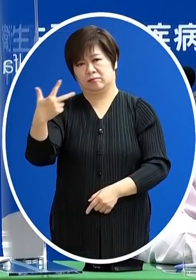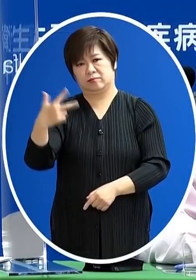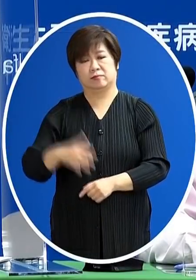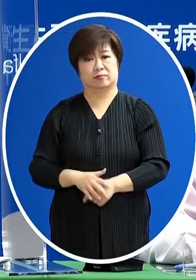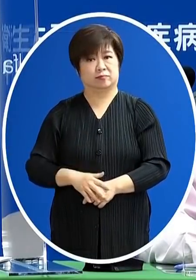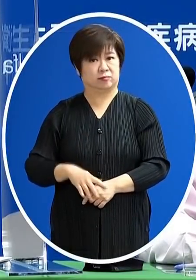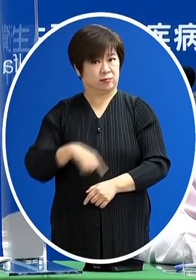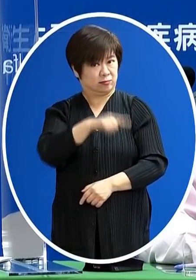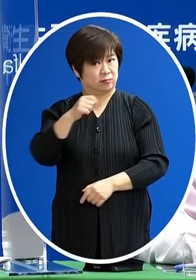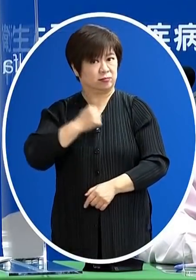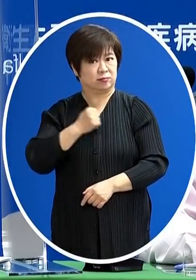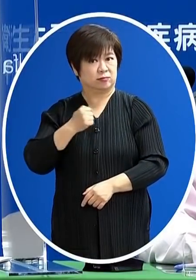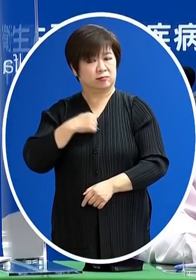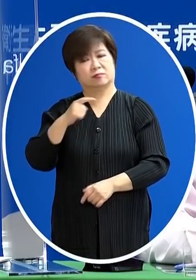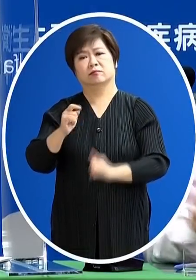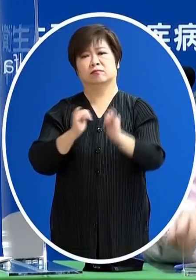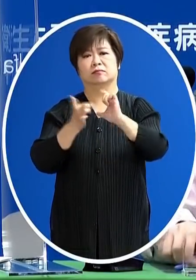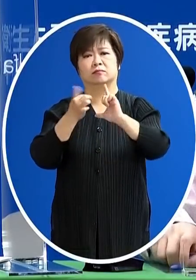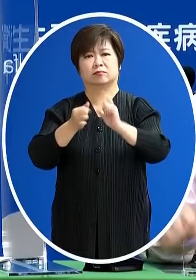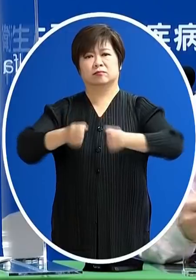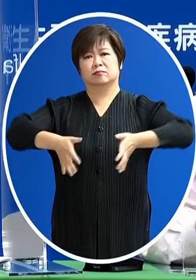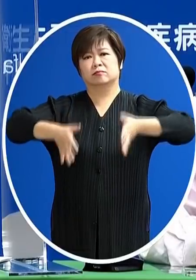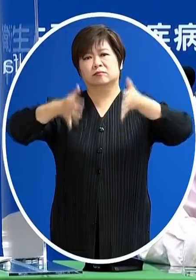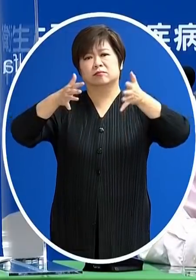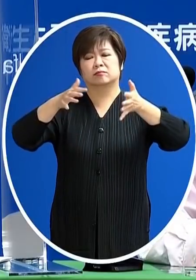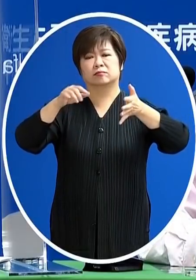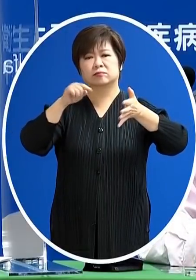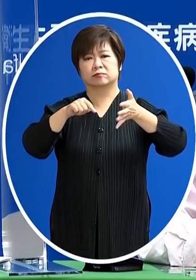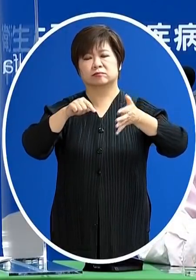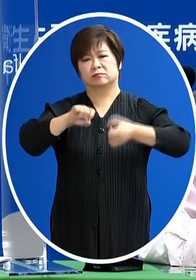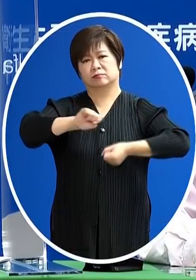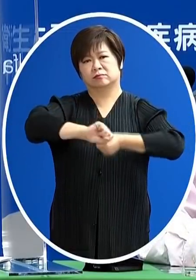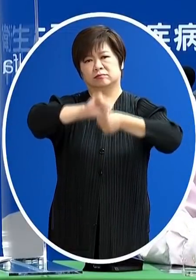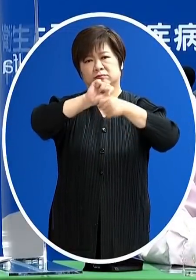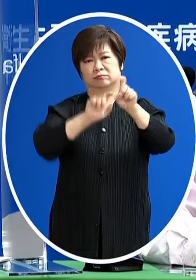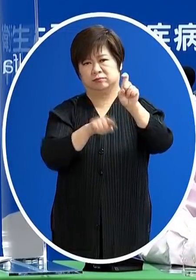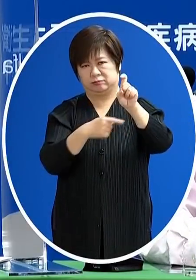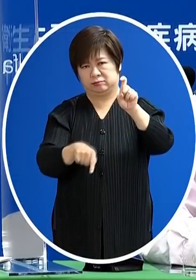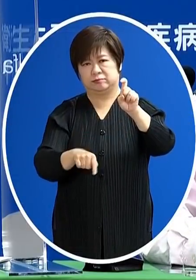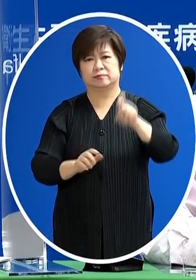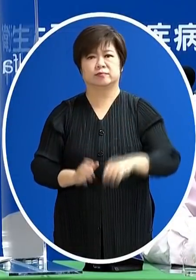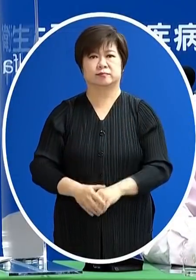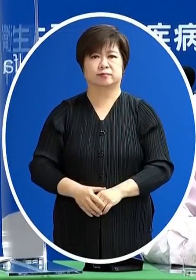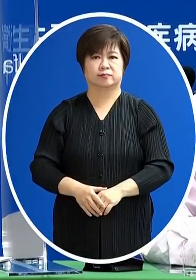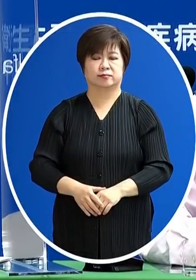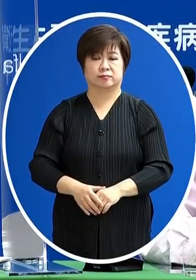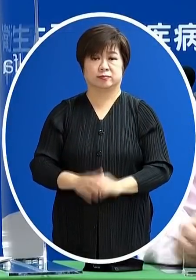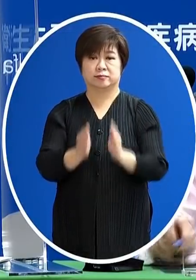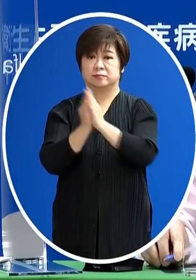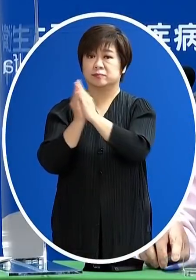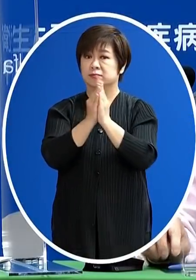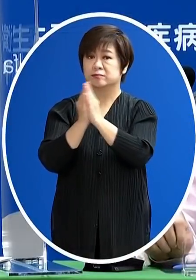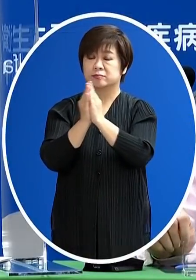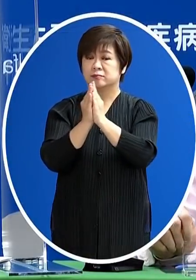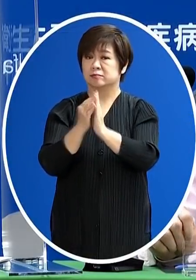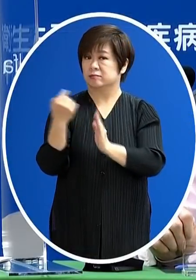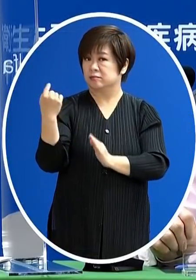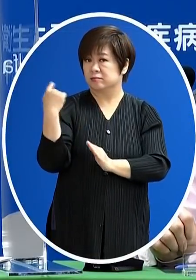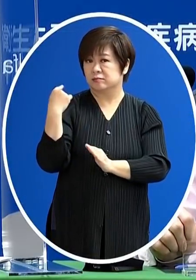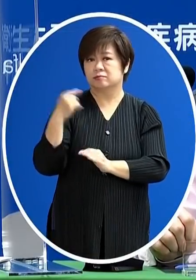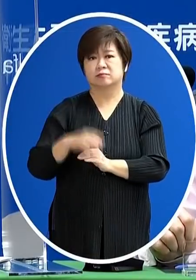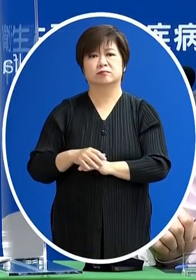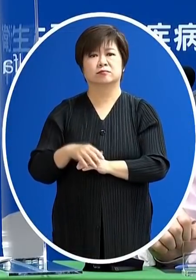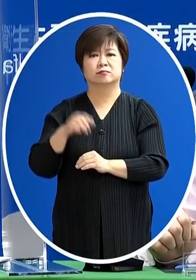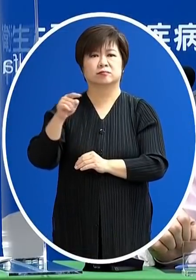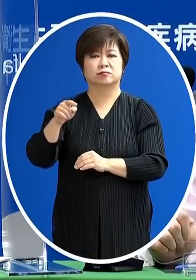知道是那个社区的，今天也增加了10例，那桃园的我们昨天那个电商